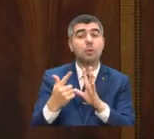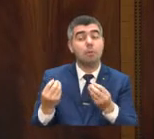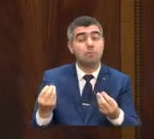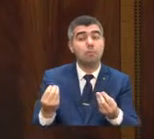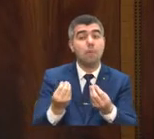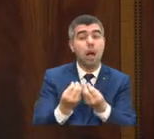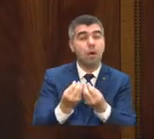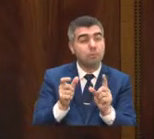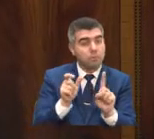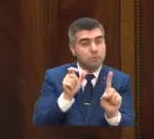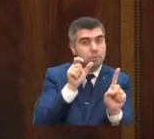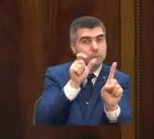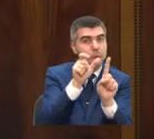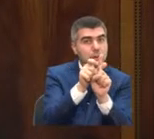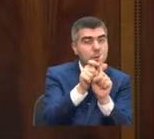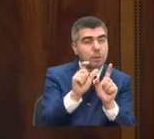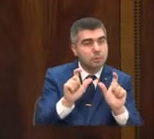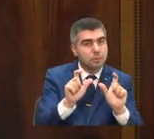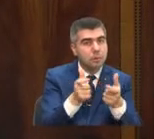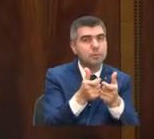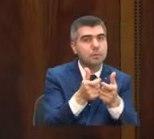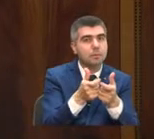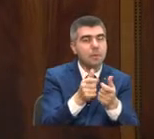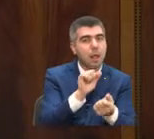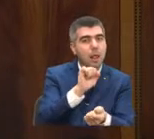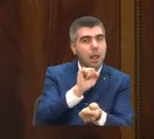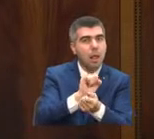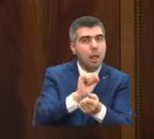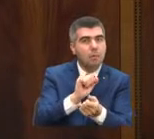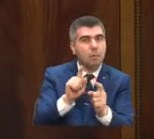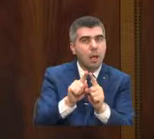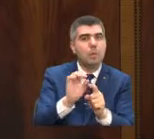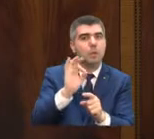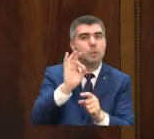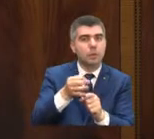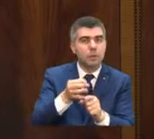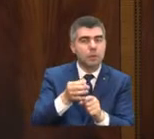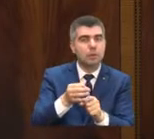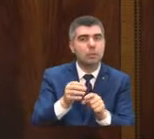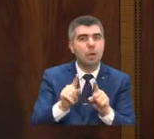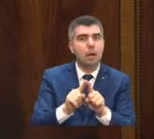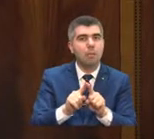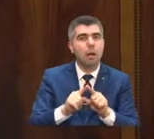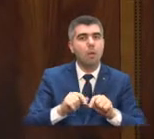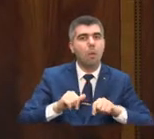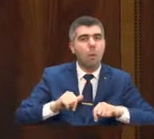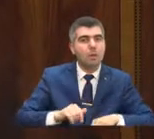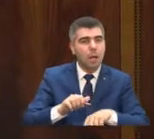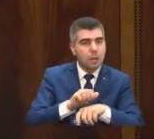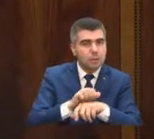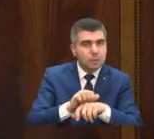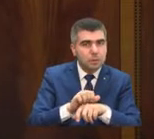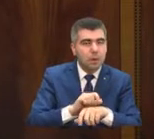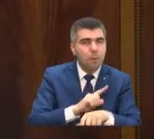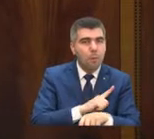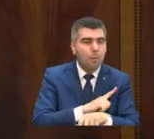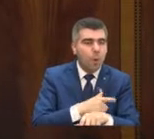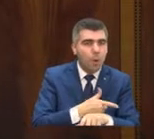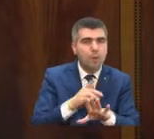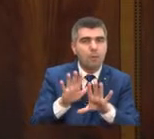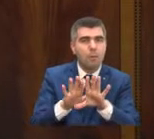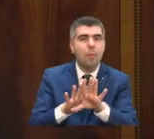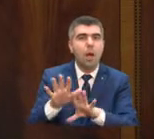في ظرف وجيز، مما يؤكد جاهزية هذه المصالح ورد فعلها المناسب لحجم المخاطر